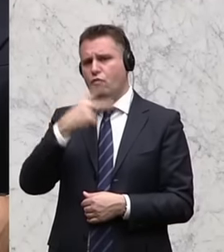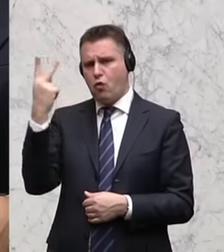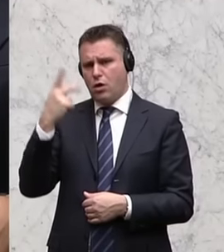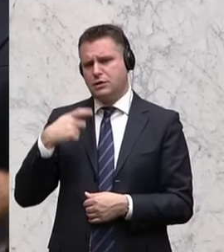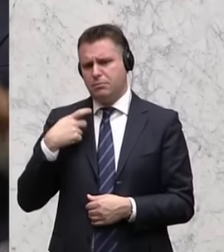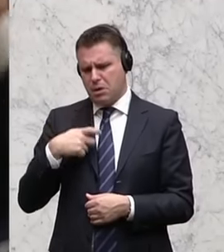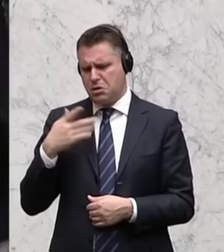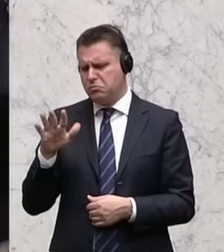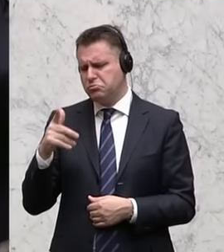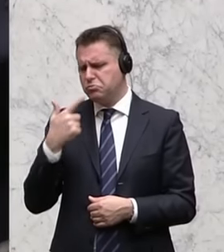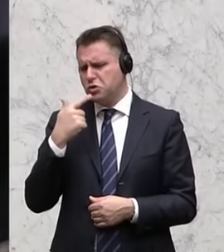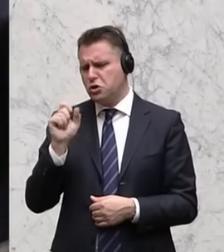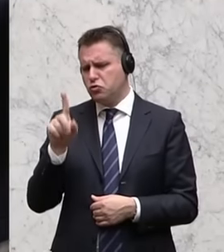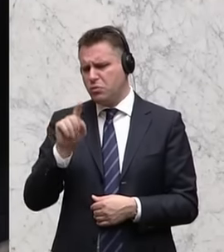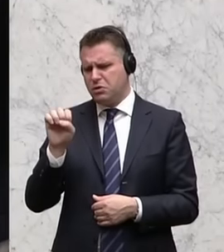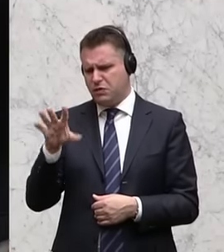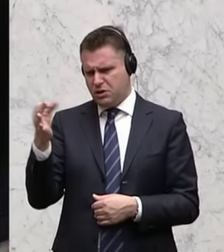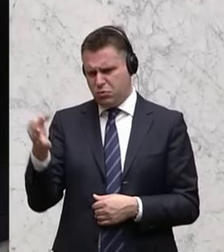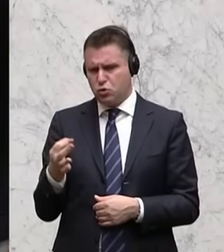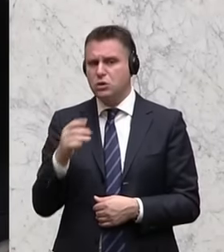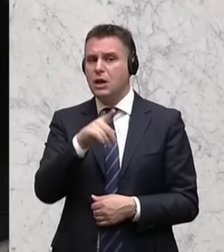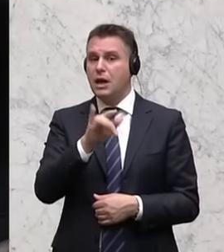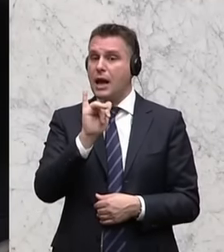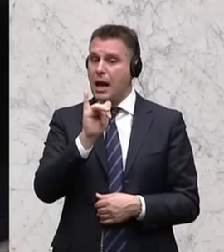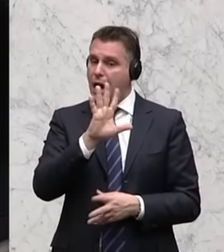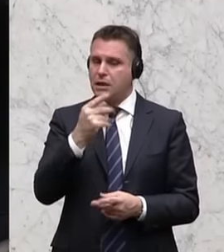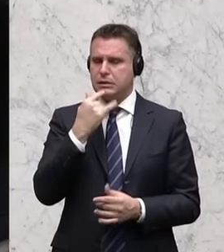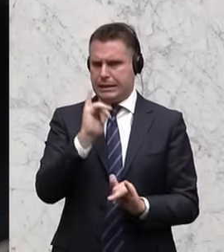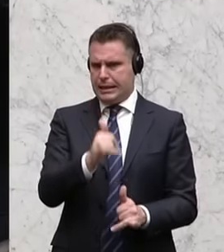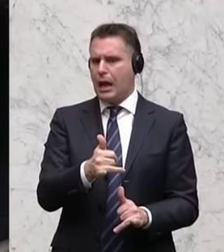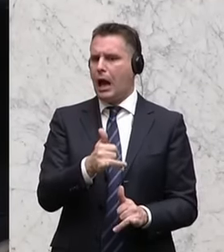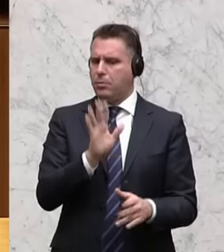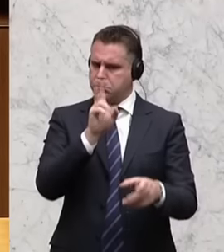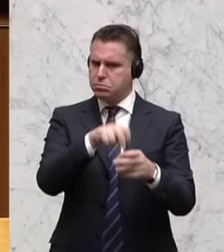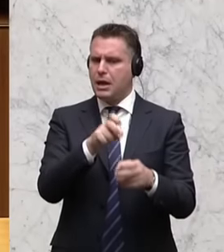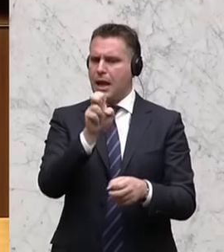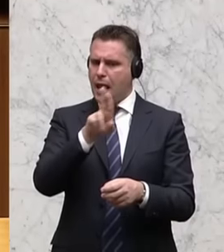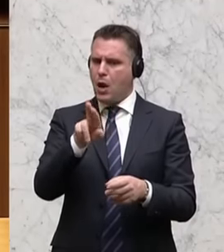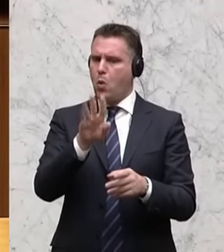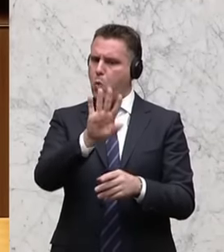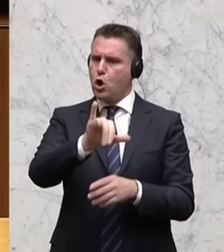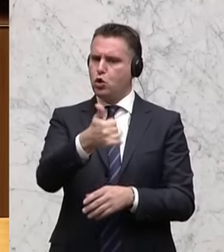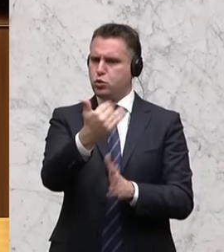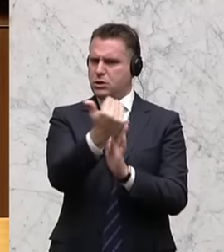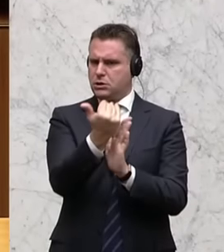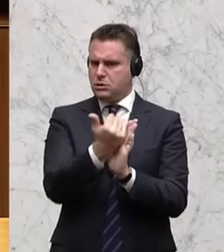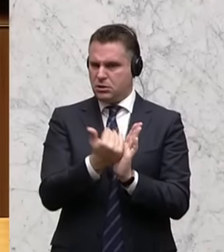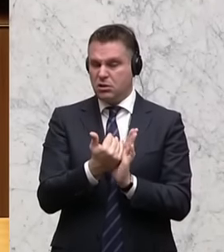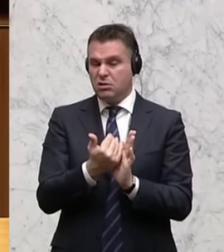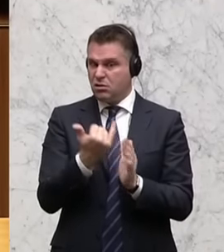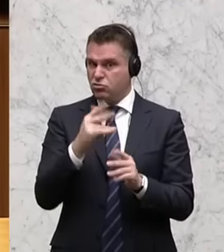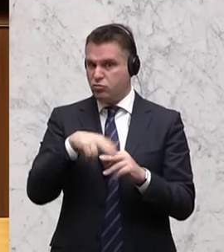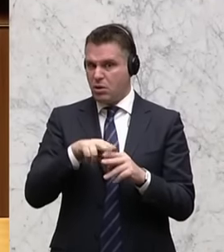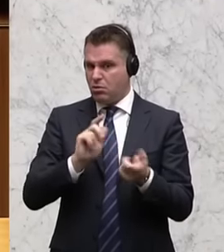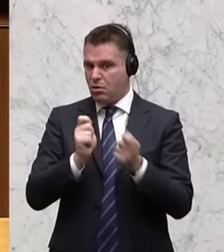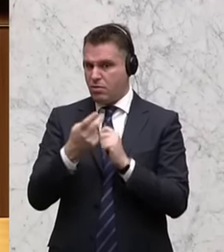ungefähr 12 oder 14% dort hat, für Ja gestimmt haben. Das sollte uns zu denken